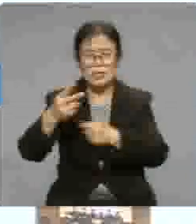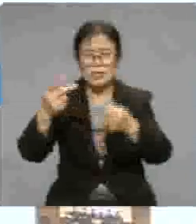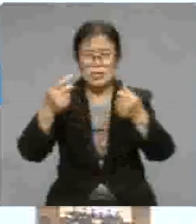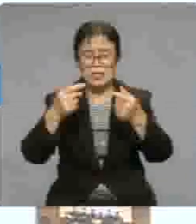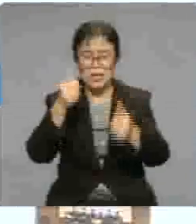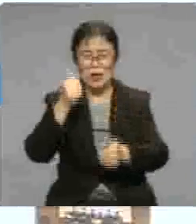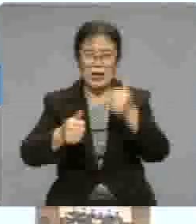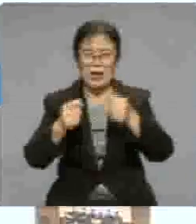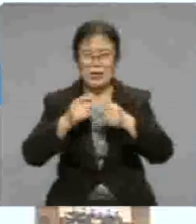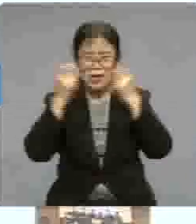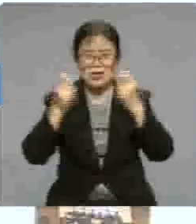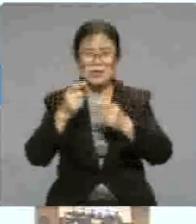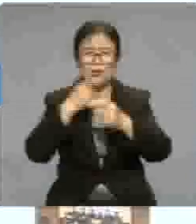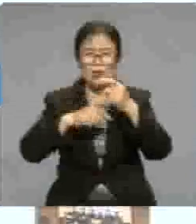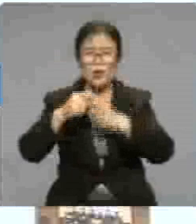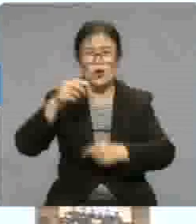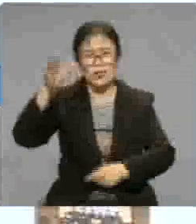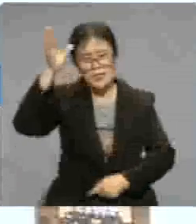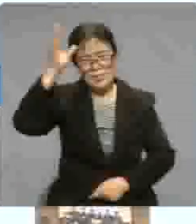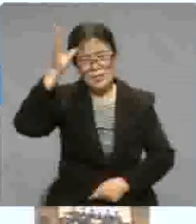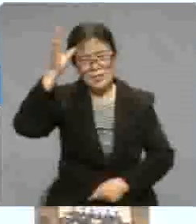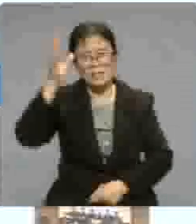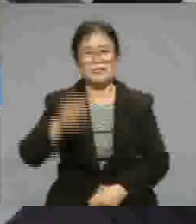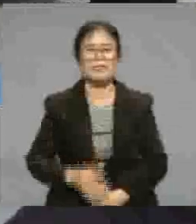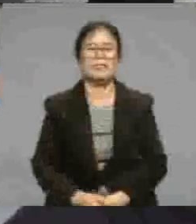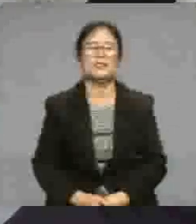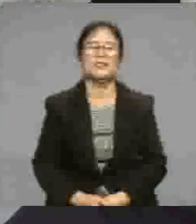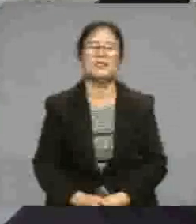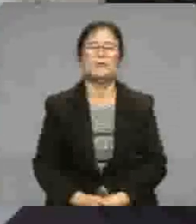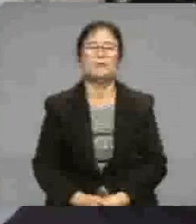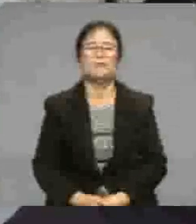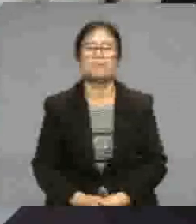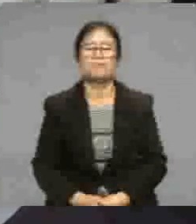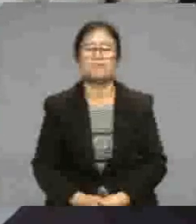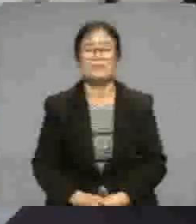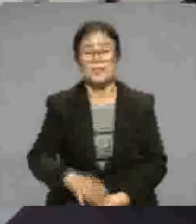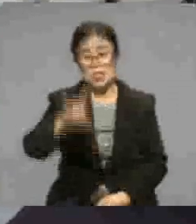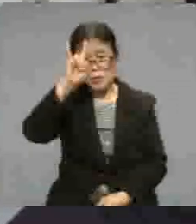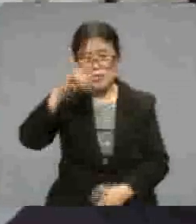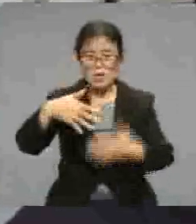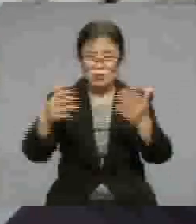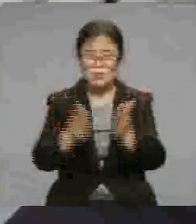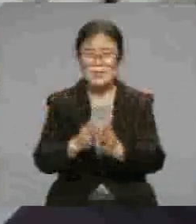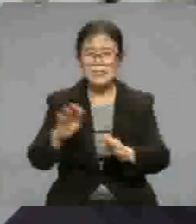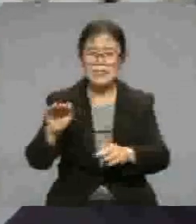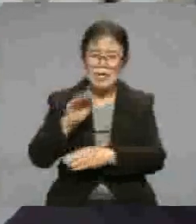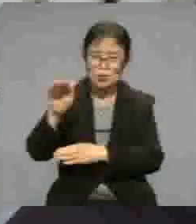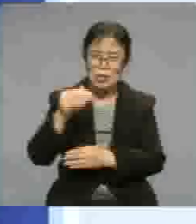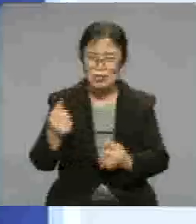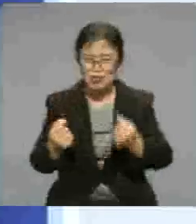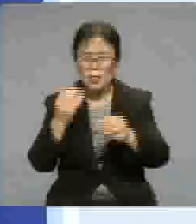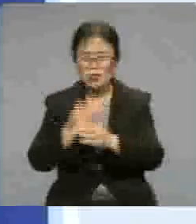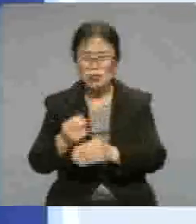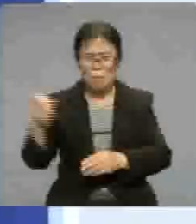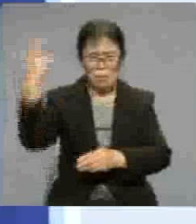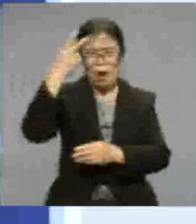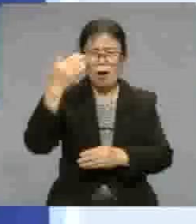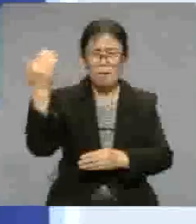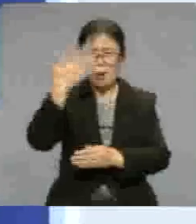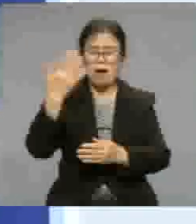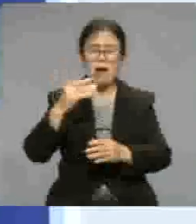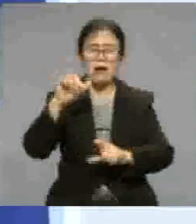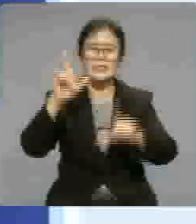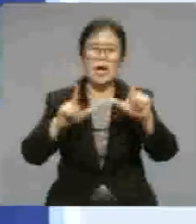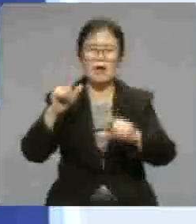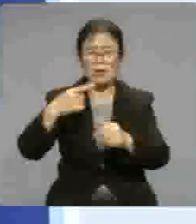대회가 저는 개인적으로 더 기대가 됩니다 현대차 그룹은 자동차가 주행 중 다양한 돌발 상황에 스스로